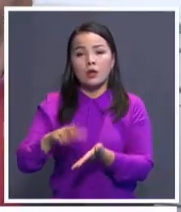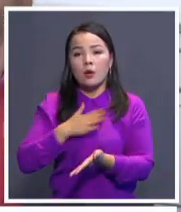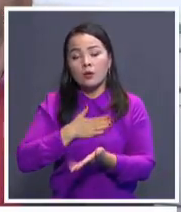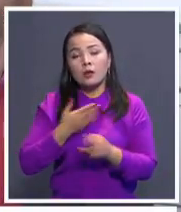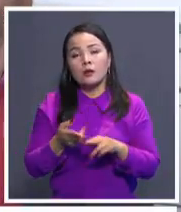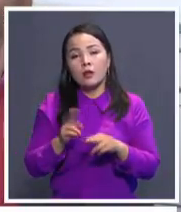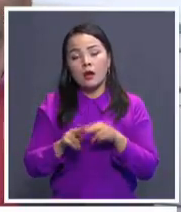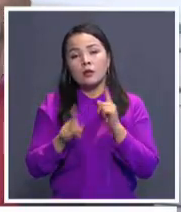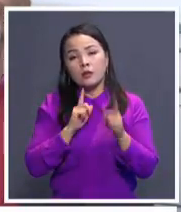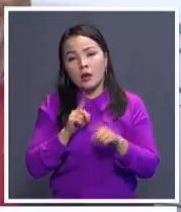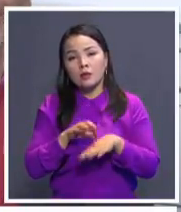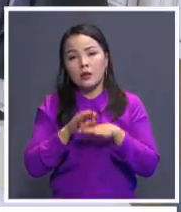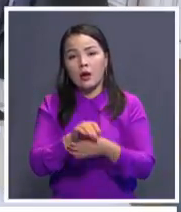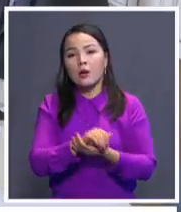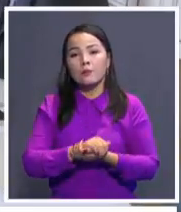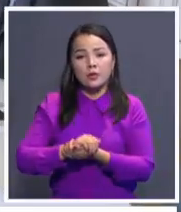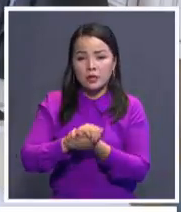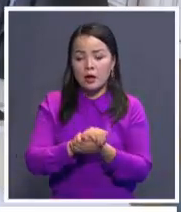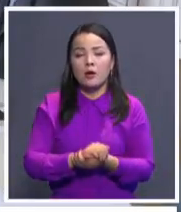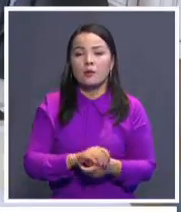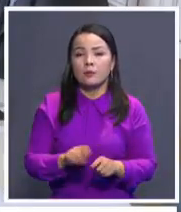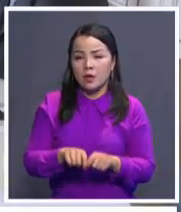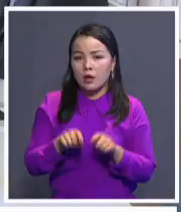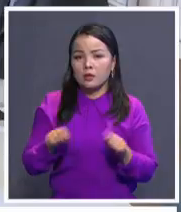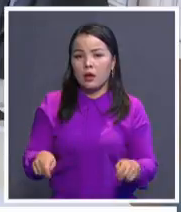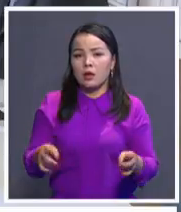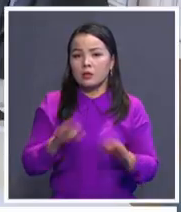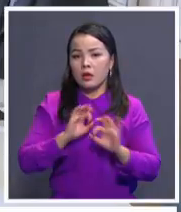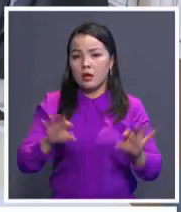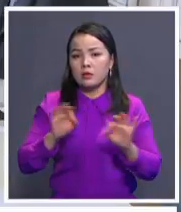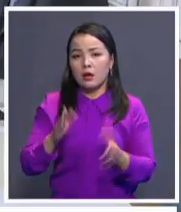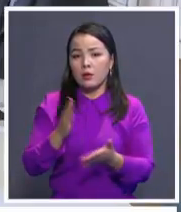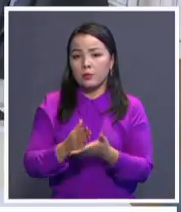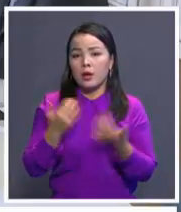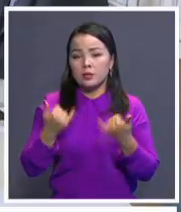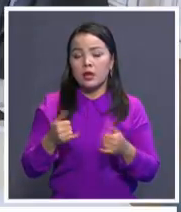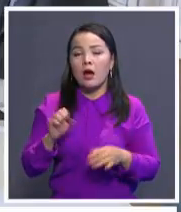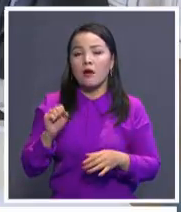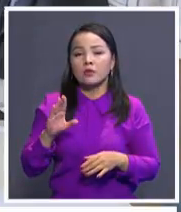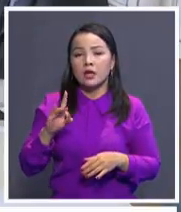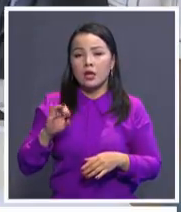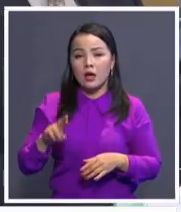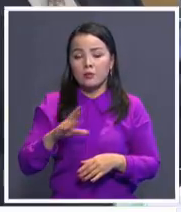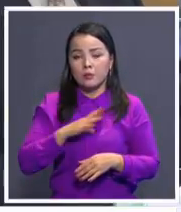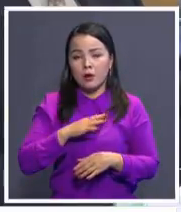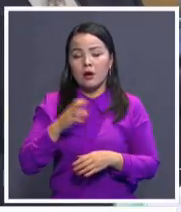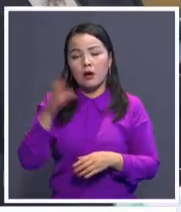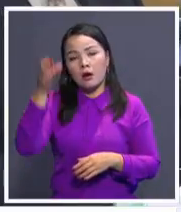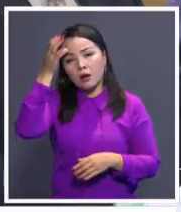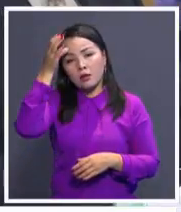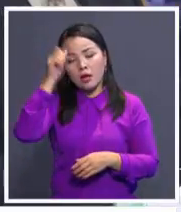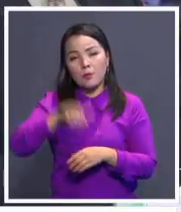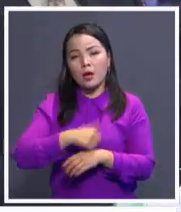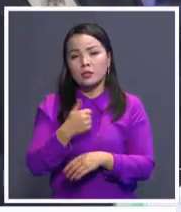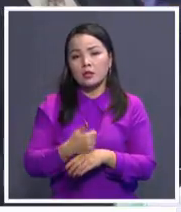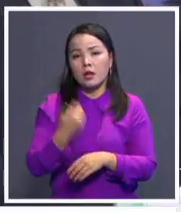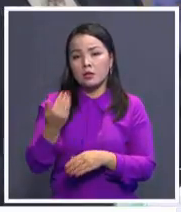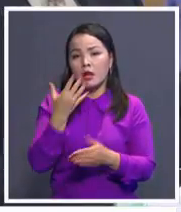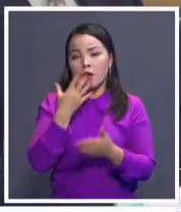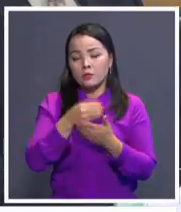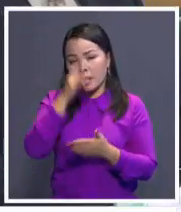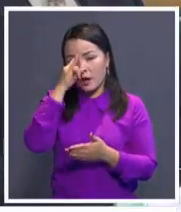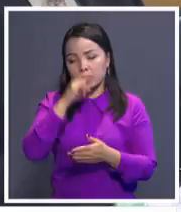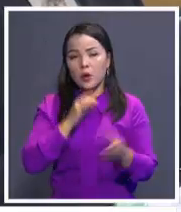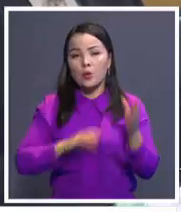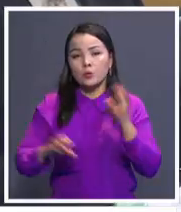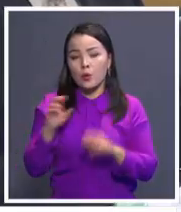осы салада ынтымақты бекемдеуге бейім. Австриядағы халықаралық жемқорлыққа қарсы академия басшылығы да қазақ студенттерін оқытып,